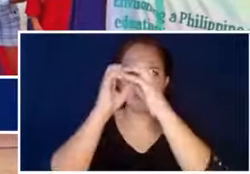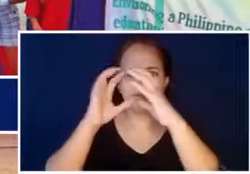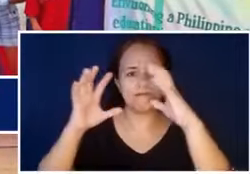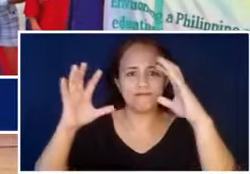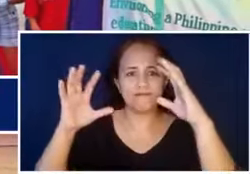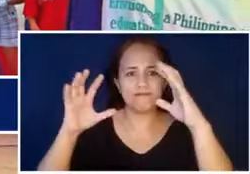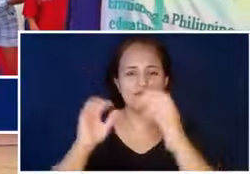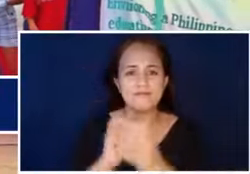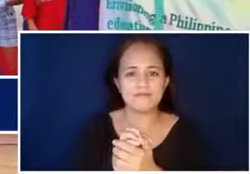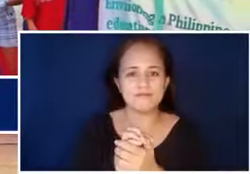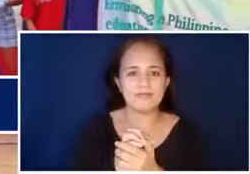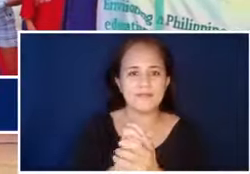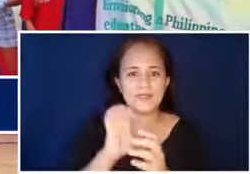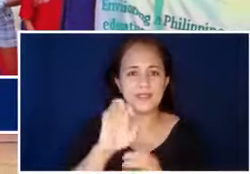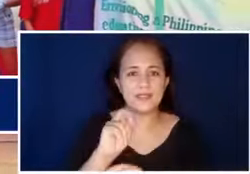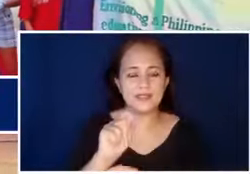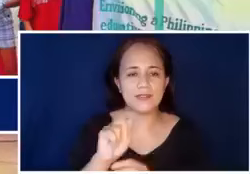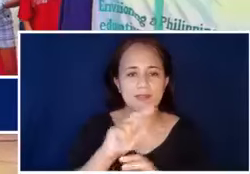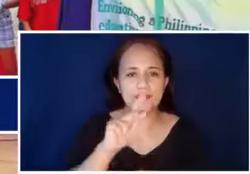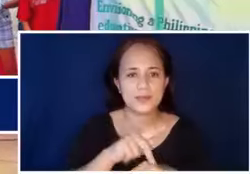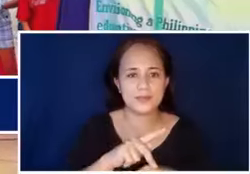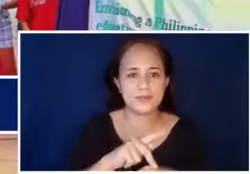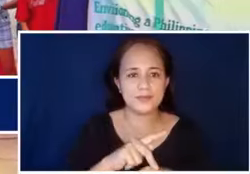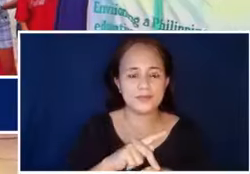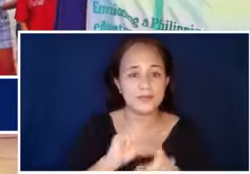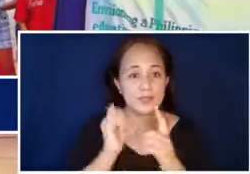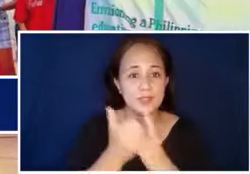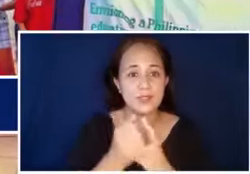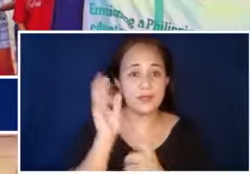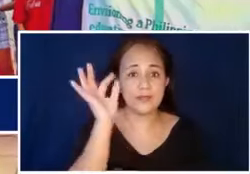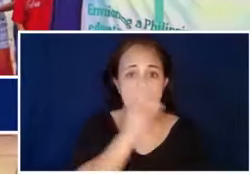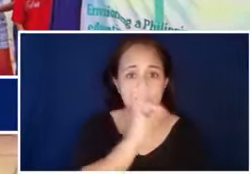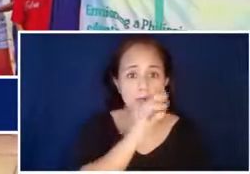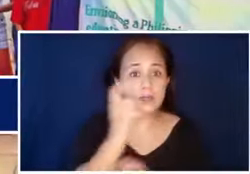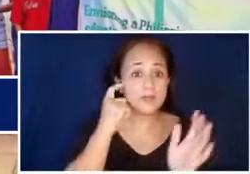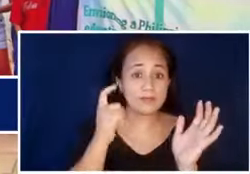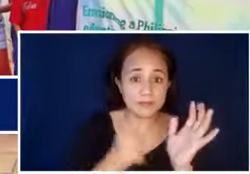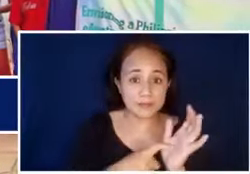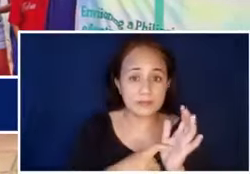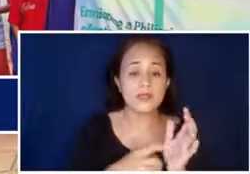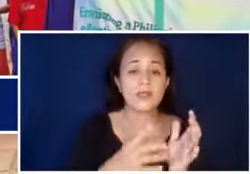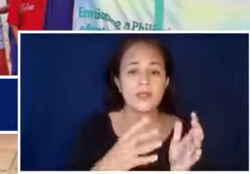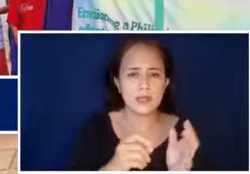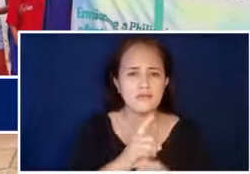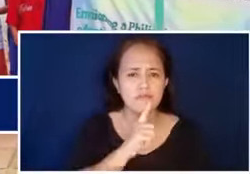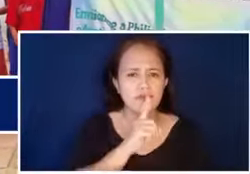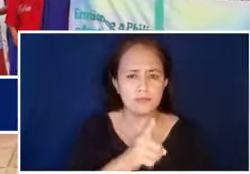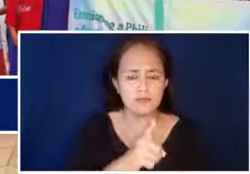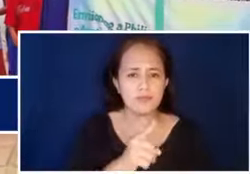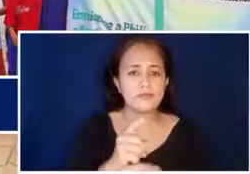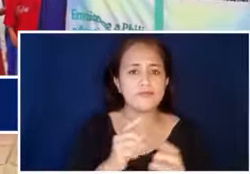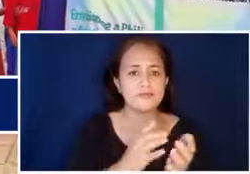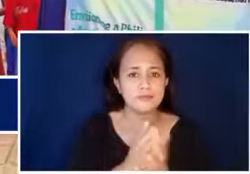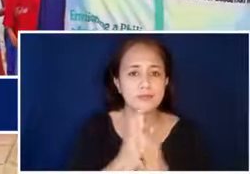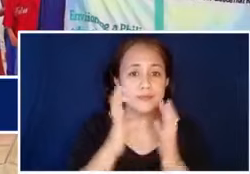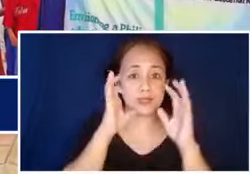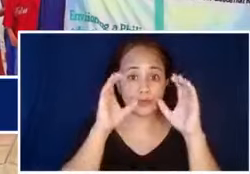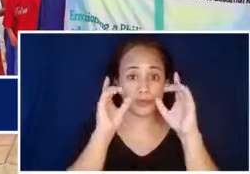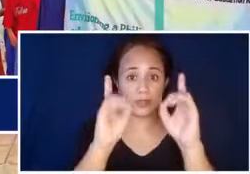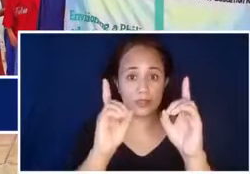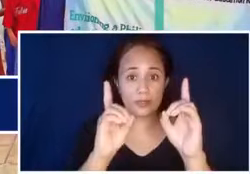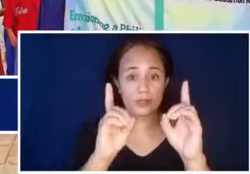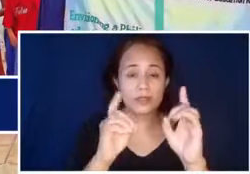Tinatanaw ng INET Philippines ang isang lipunang Pilipino na kumikilala at nagtitiyak na ang karapatan sa